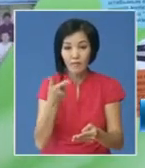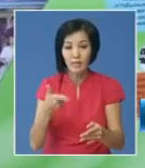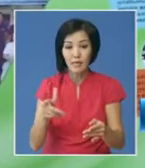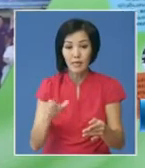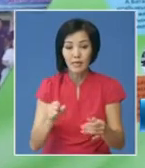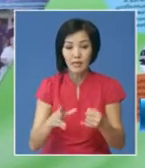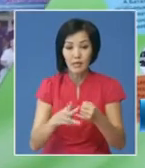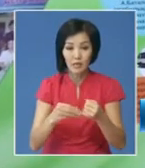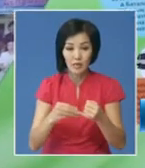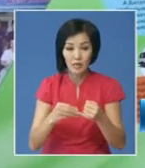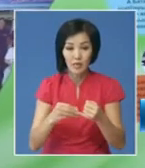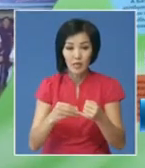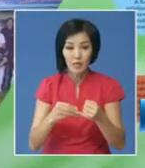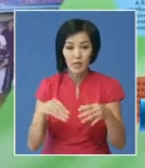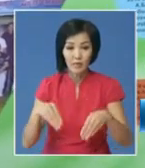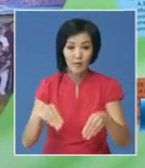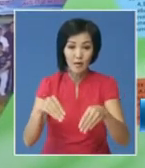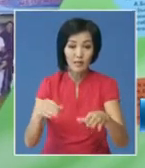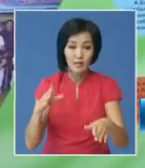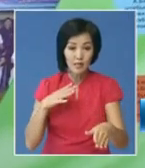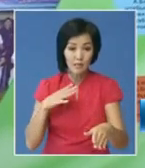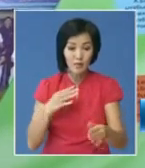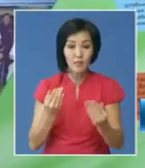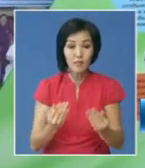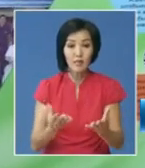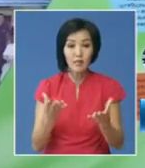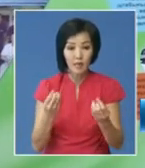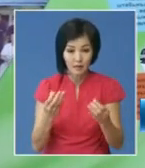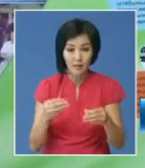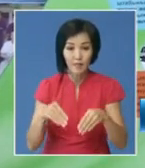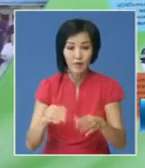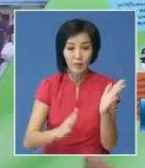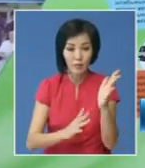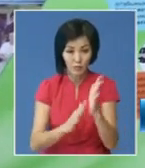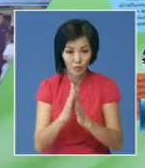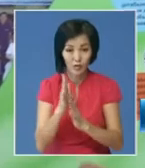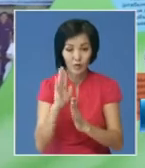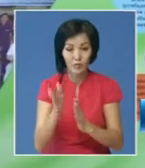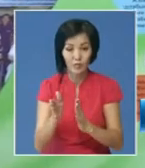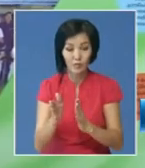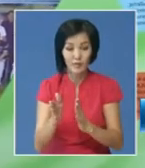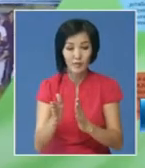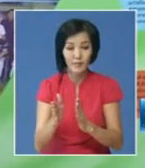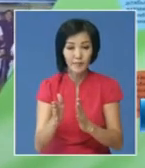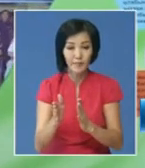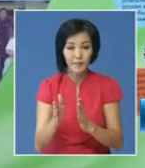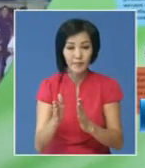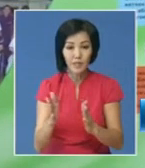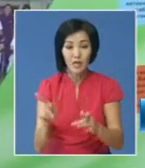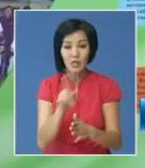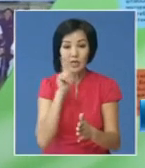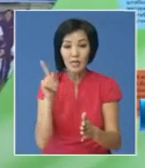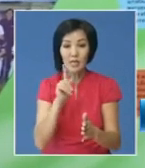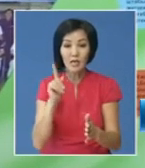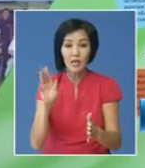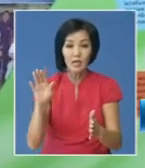біз тәлімбақ салған үшін. Ал осы жылда бұйыртса, біз тәлімбақты саламыз. Ол тәлімбақ арқылы біз жастарға жаңа